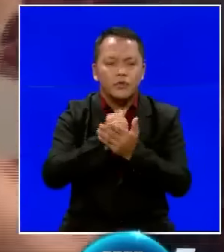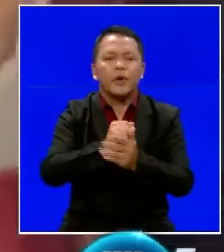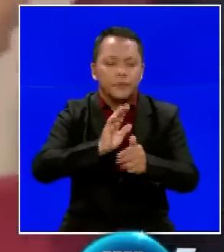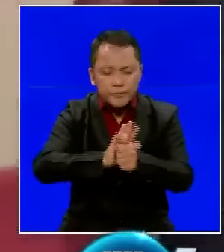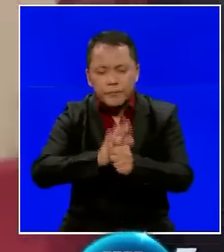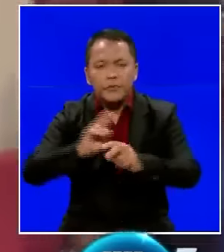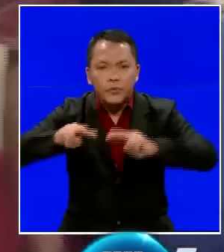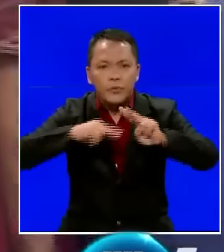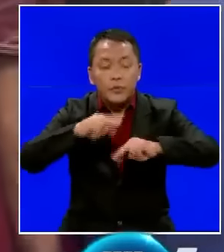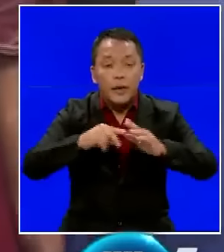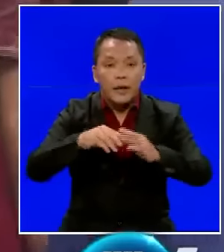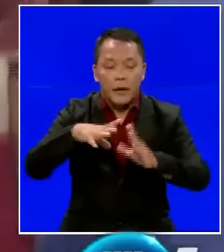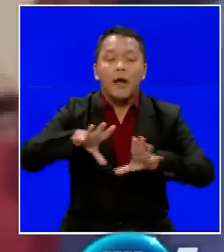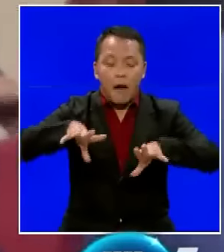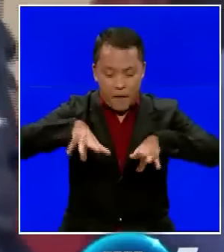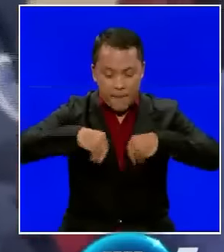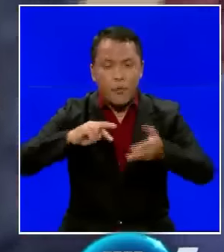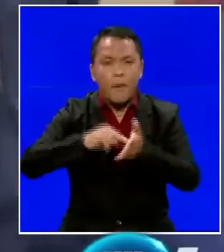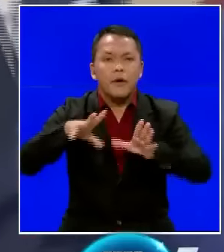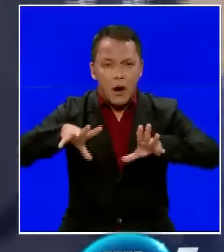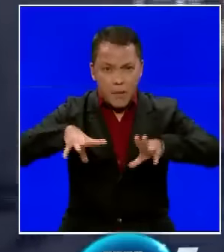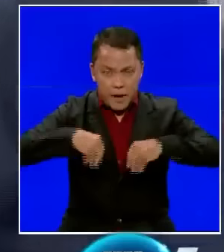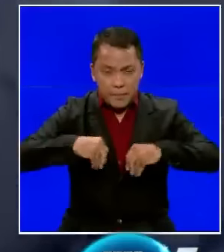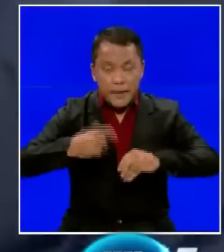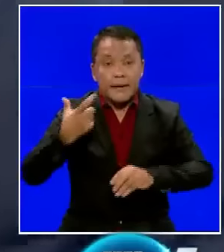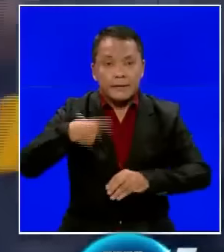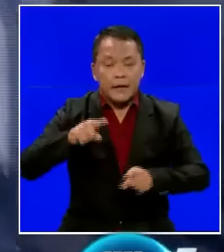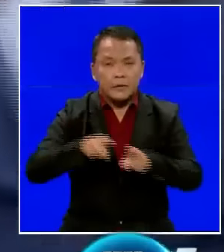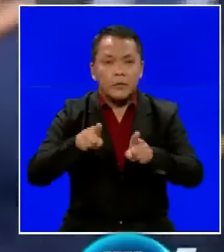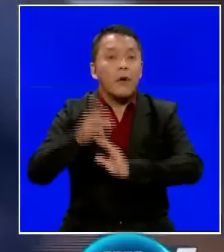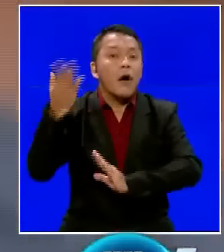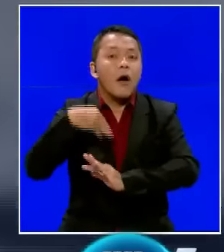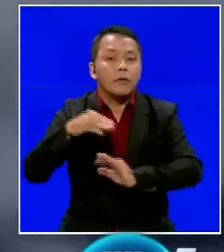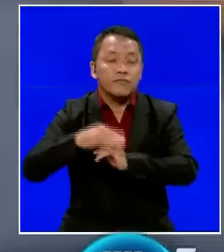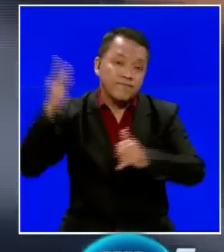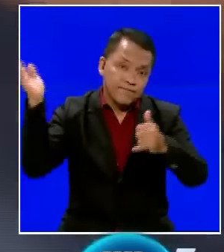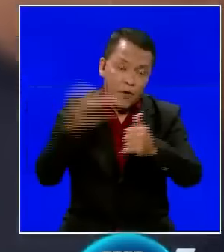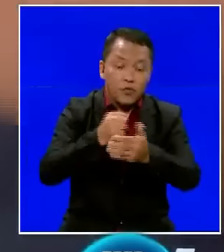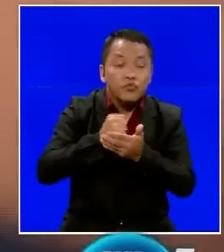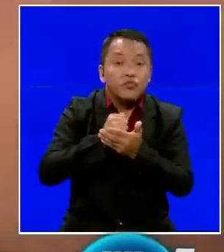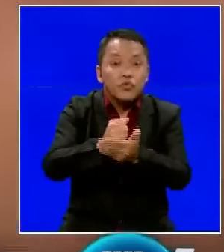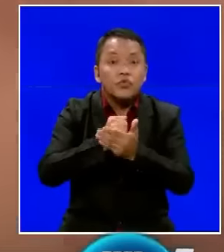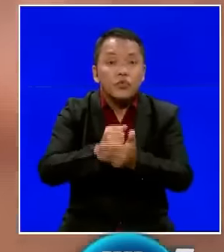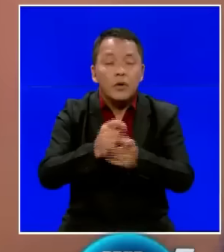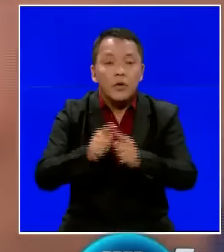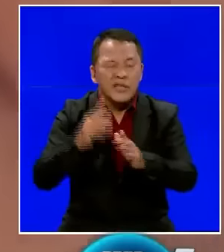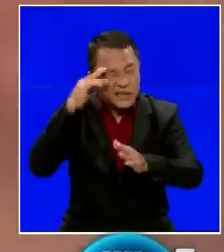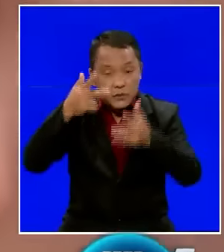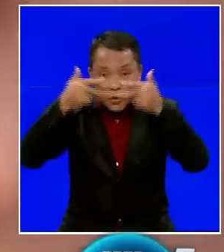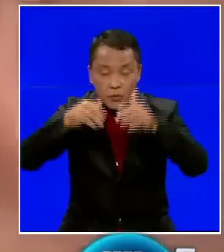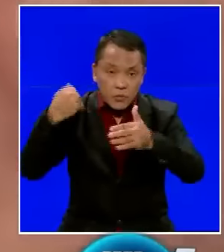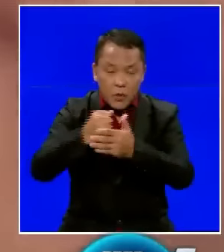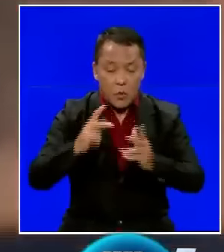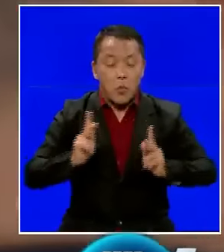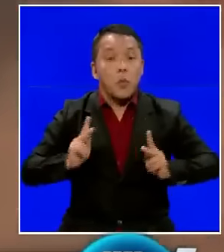อกเขาบอกว่าที่สารภาพเนี่ยนะที่ศาลพัทลุงบอกคดีนั้นน่ะที่ถูกทุบหัวแล้วเข้าไปช่วยนึกว่าคนร้ายวิ่งเข้ามาเขาก็เล